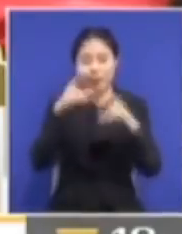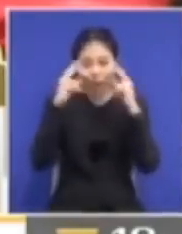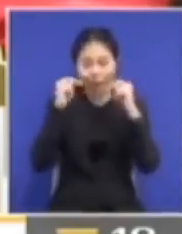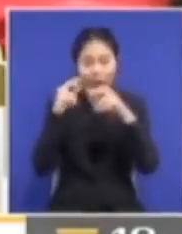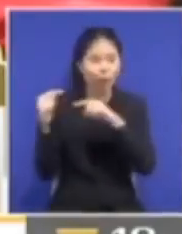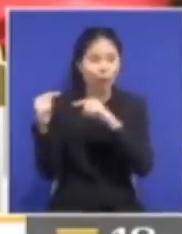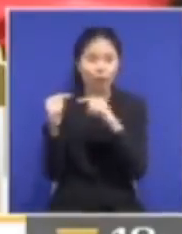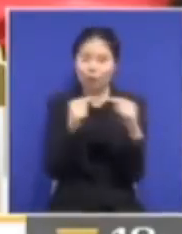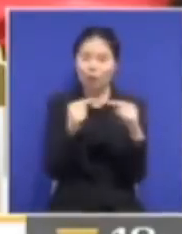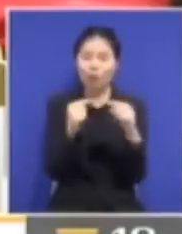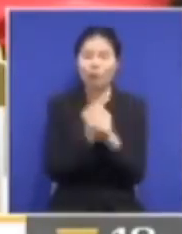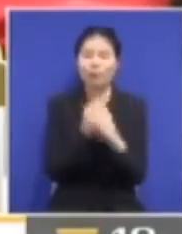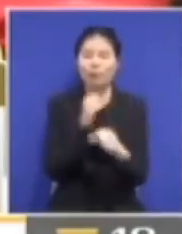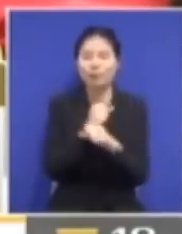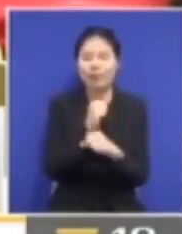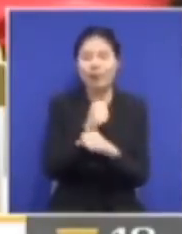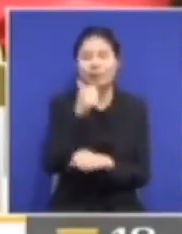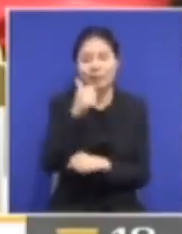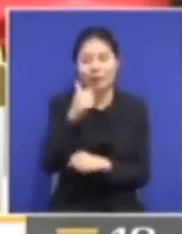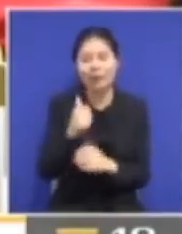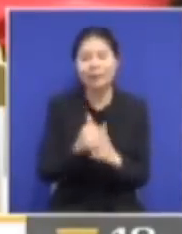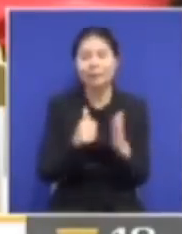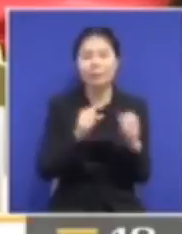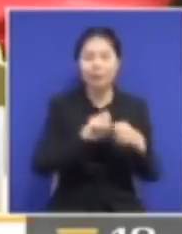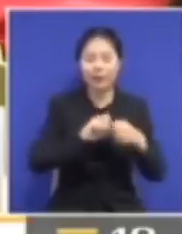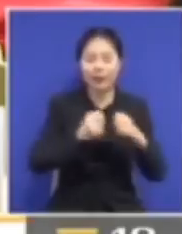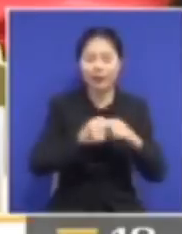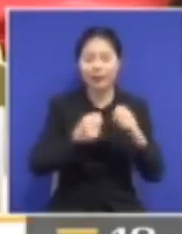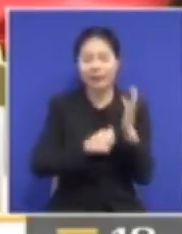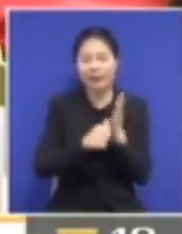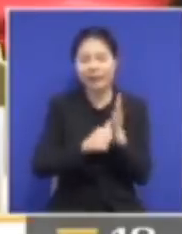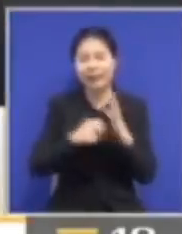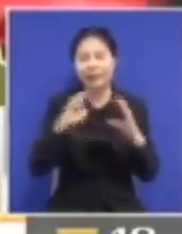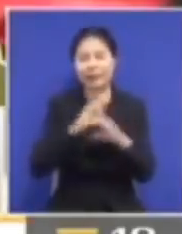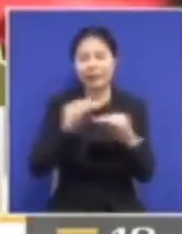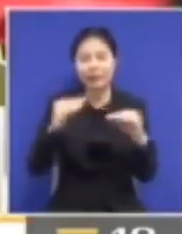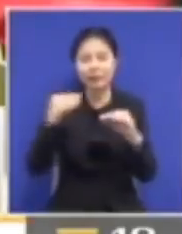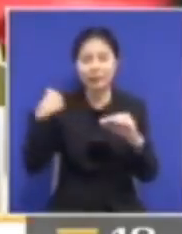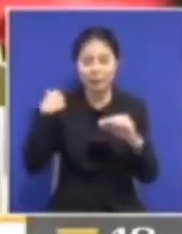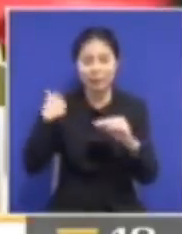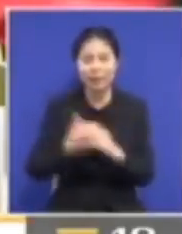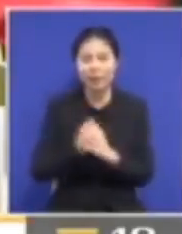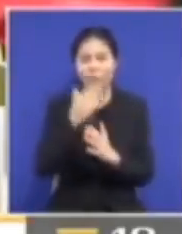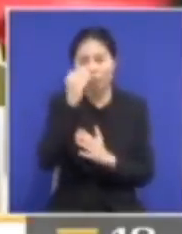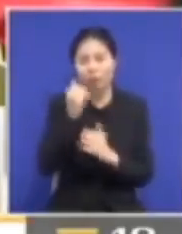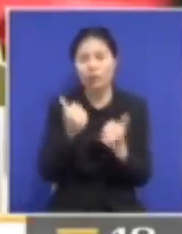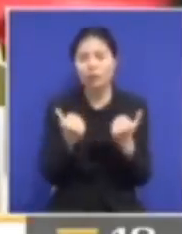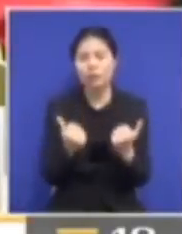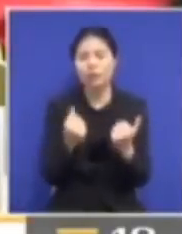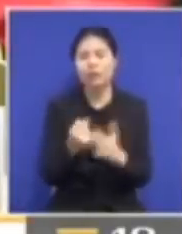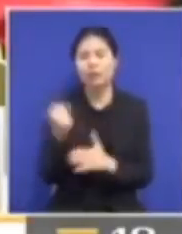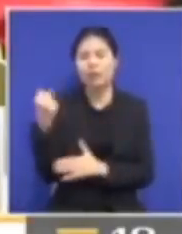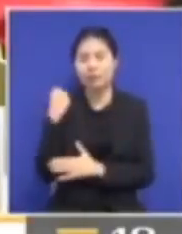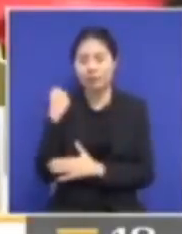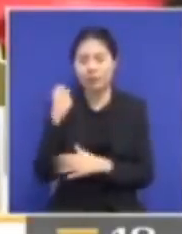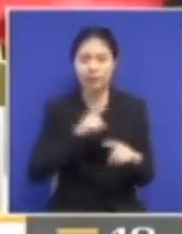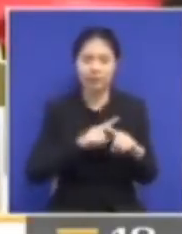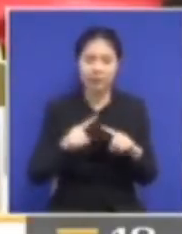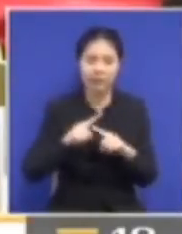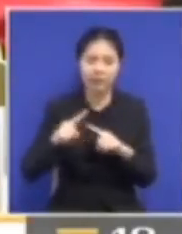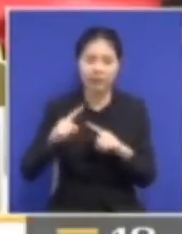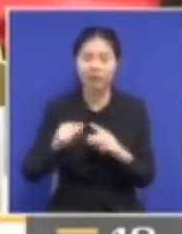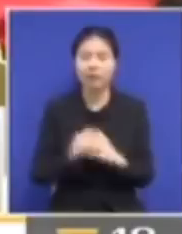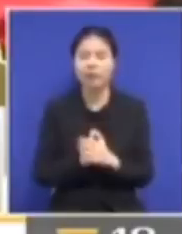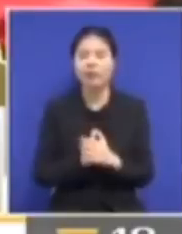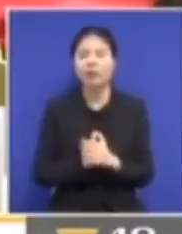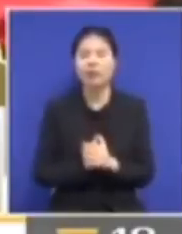ผมเชื่อว่าไม่มีทางทำอะไรได้ดีกว่าเดิมเลยท่านก็คงจะรู้ดีนะครับเพราะว่าตอนนี้อำนาจไม่ได้มืออยู่ในมืออย่างเต็มที่เหมือน